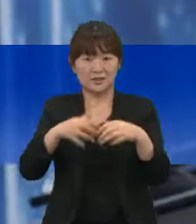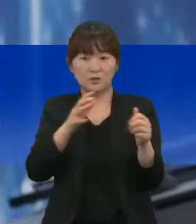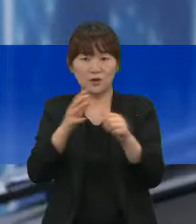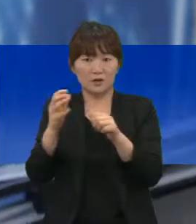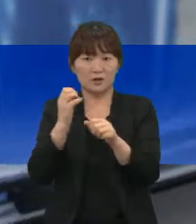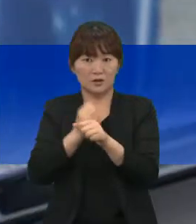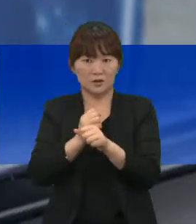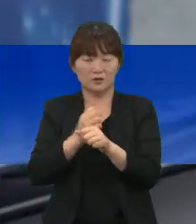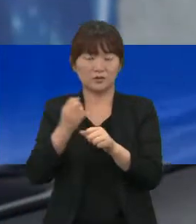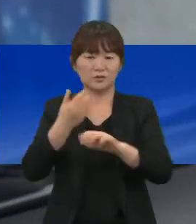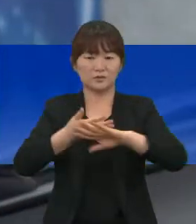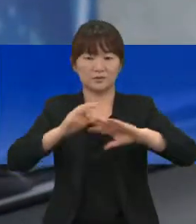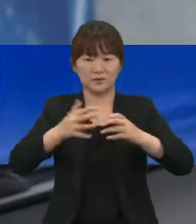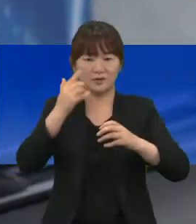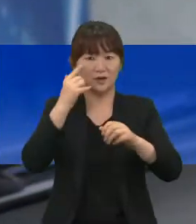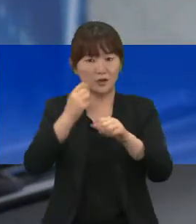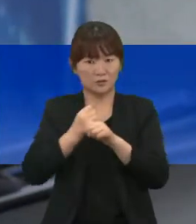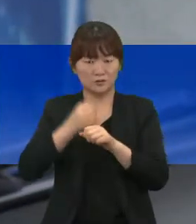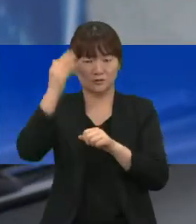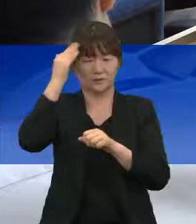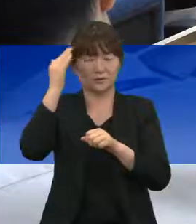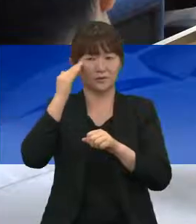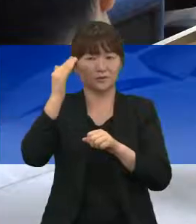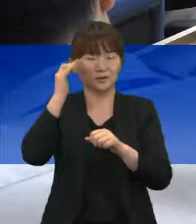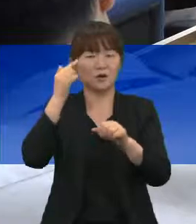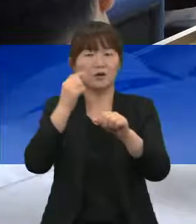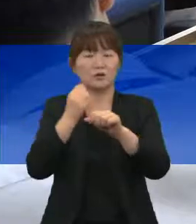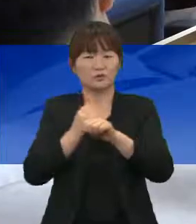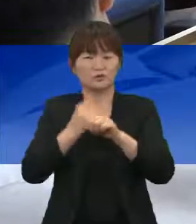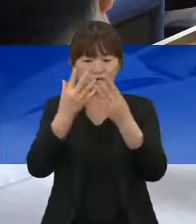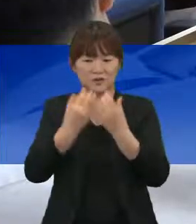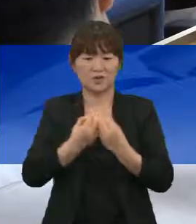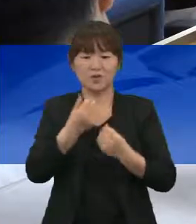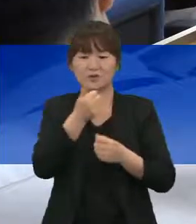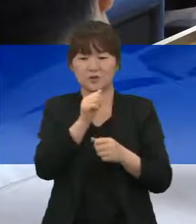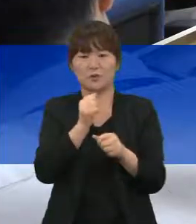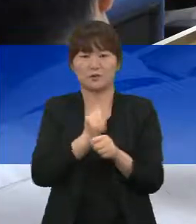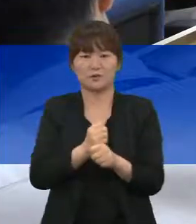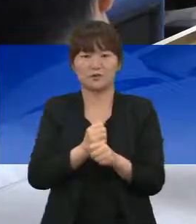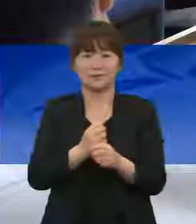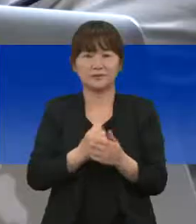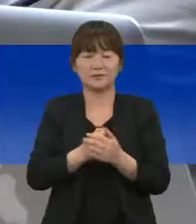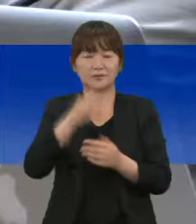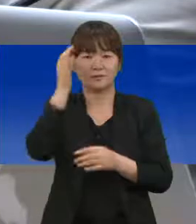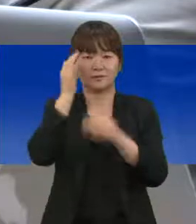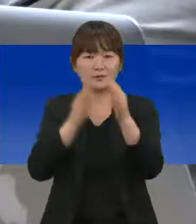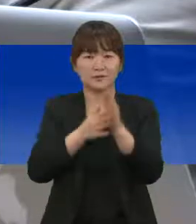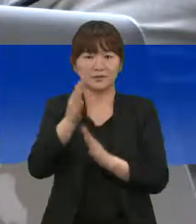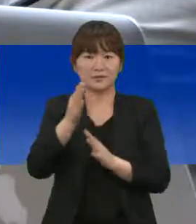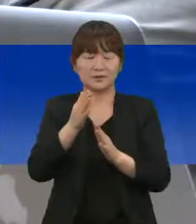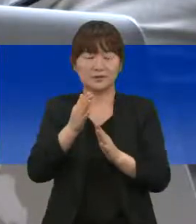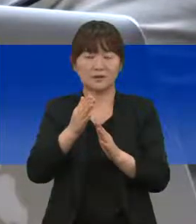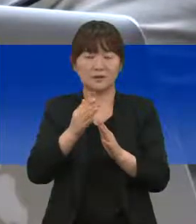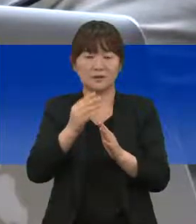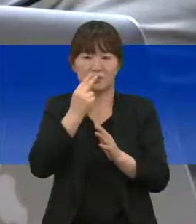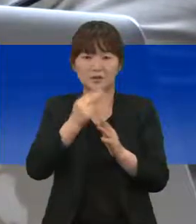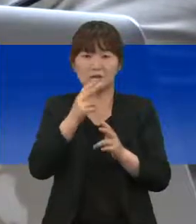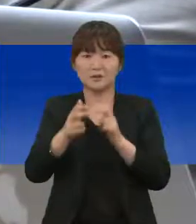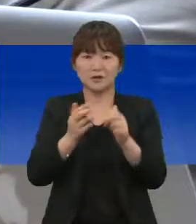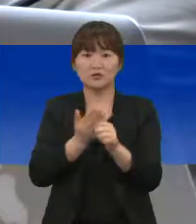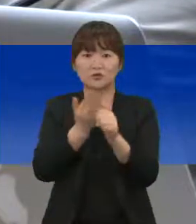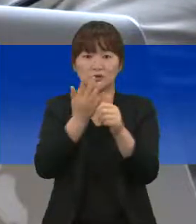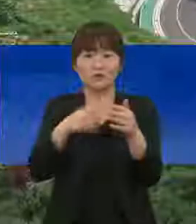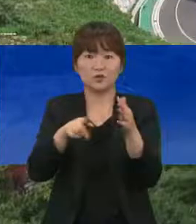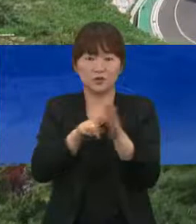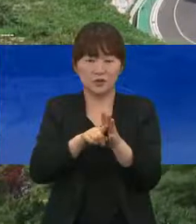비롯해 해외 최신 연구 동향과 국내 연구 사례를 소개하는 자리가 마련됐습니다. 포항시는 바이오 산업 육성을